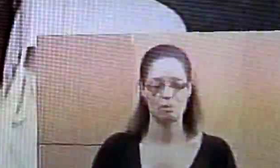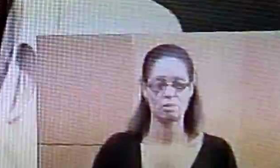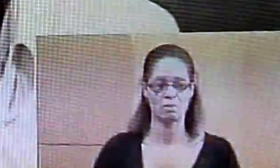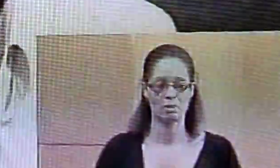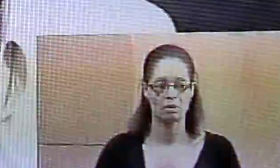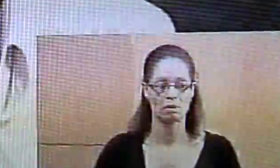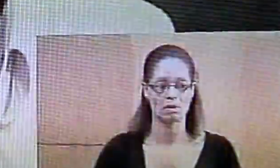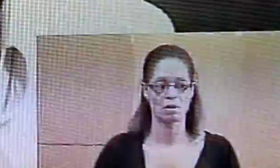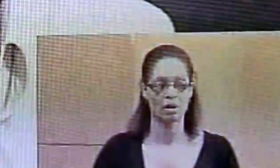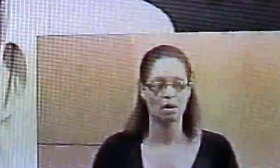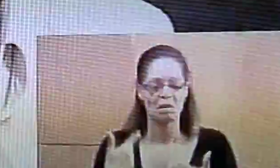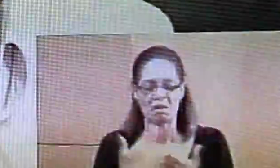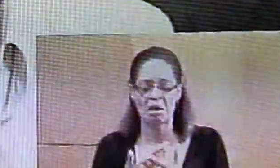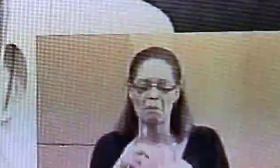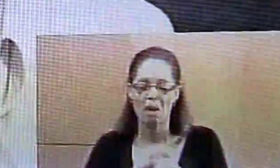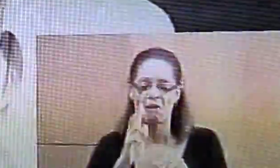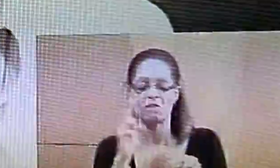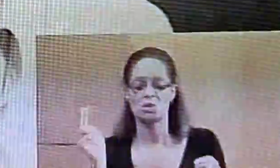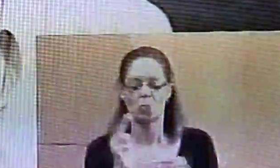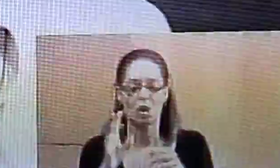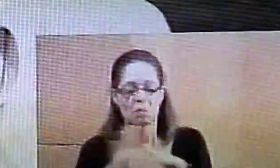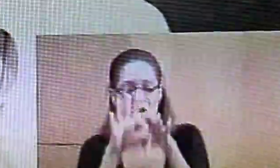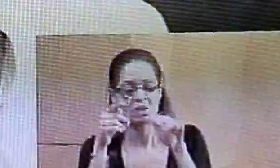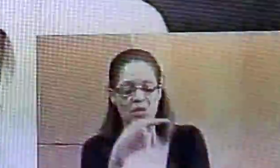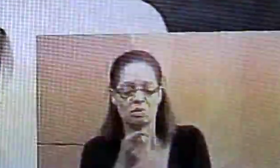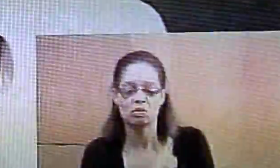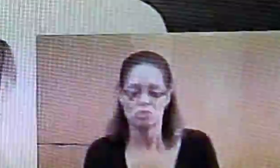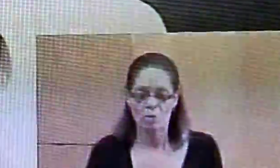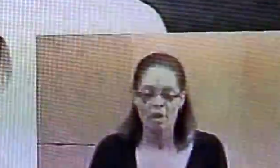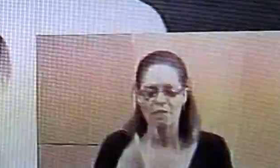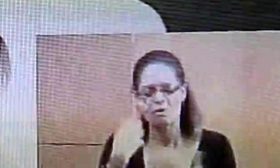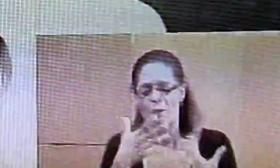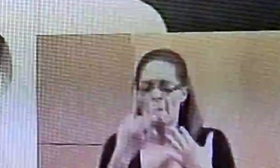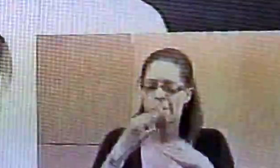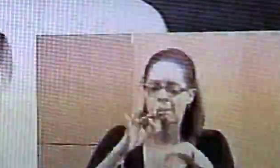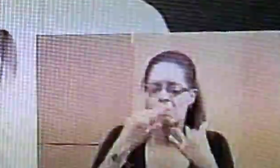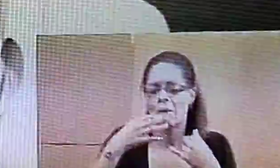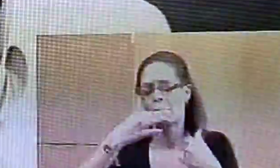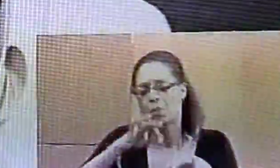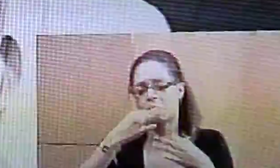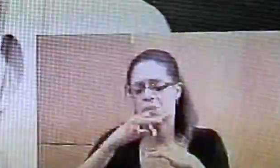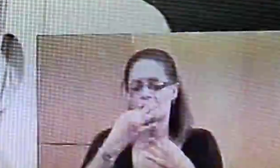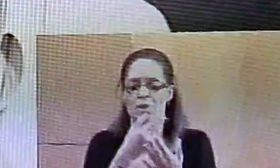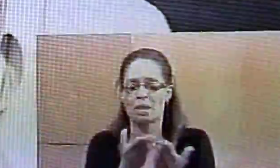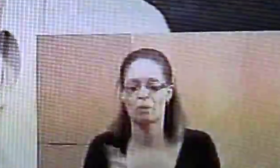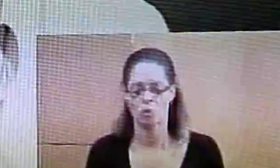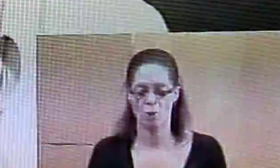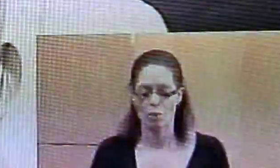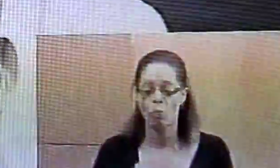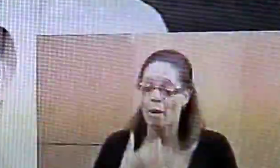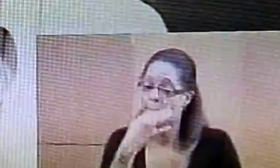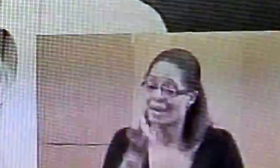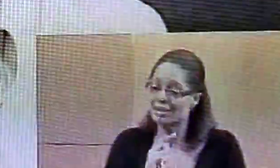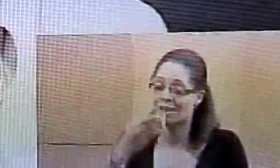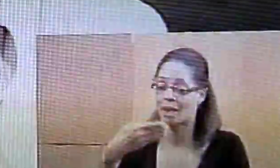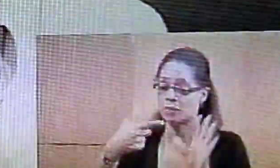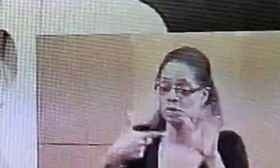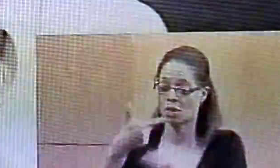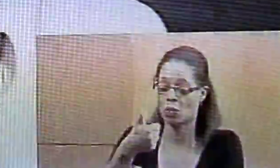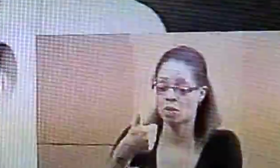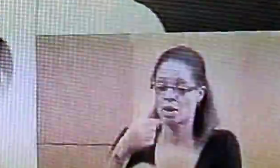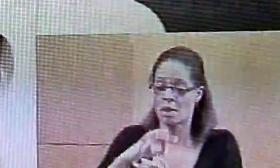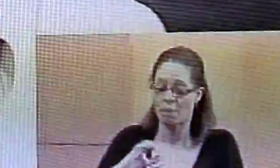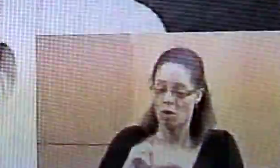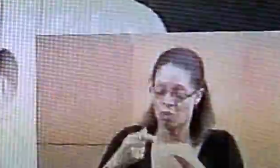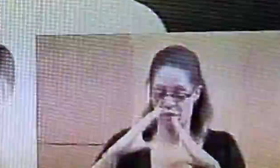Alors, on n'est pas dans une vision caricaturale. Moi, je ne vais pas être dans un débat de parole comme ça. Je ne dis pas que la M71 ne